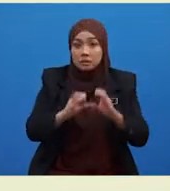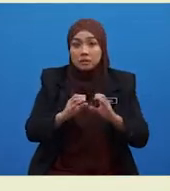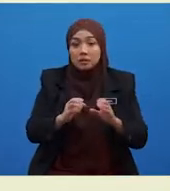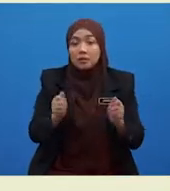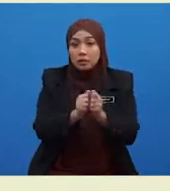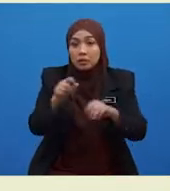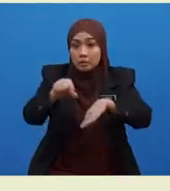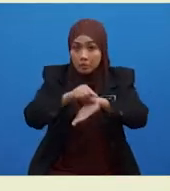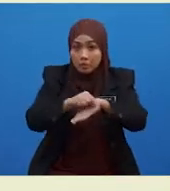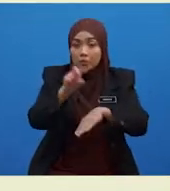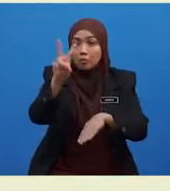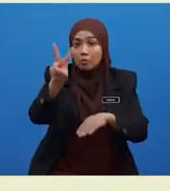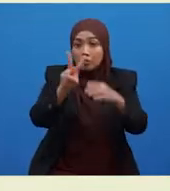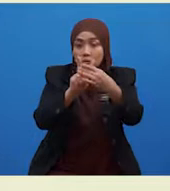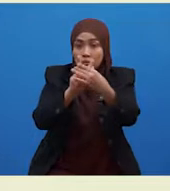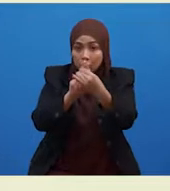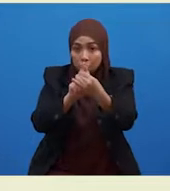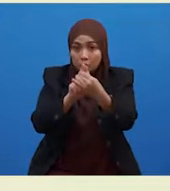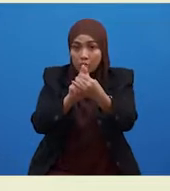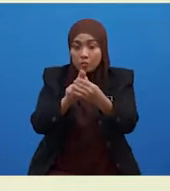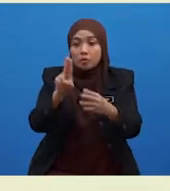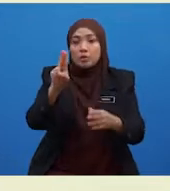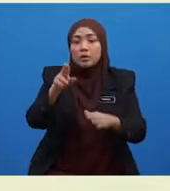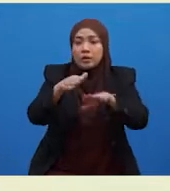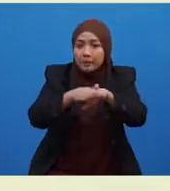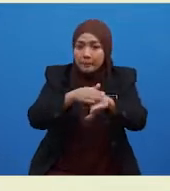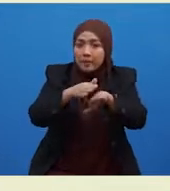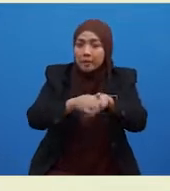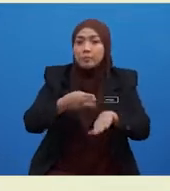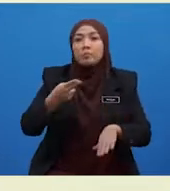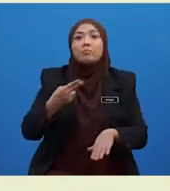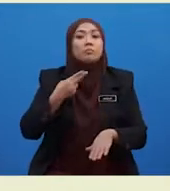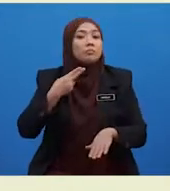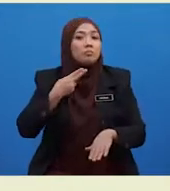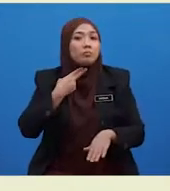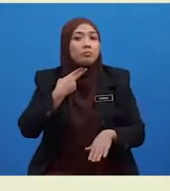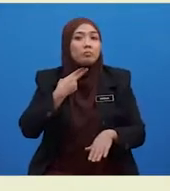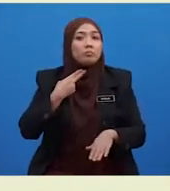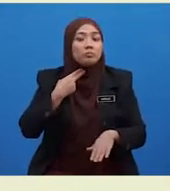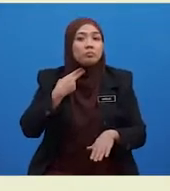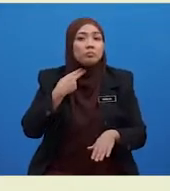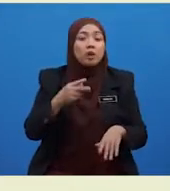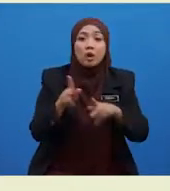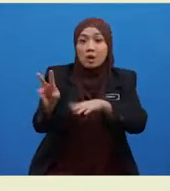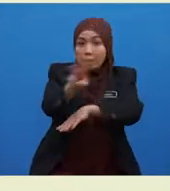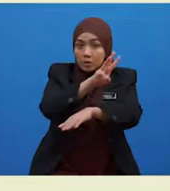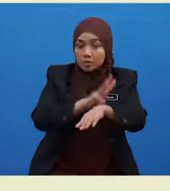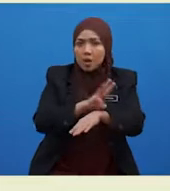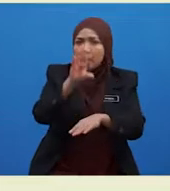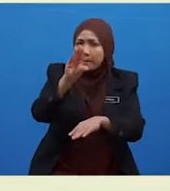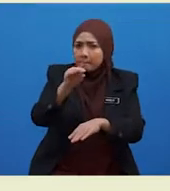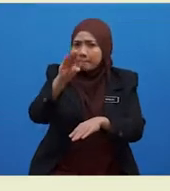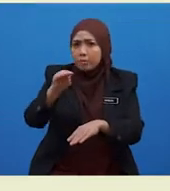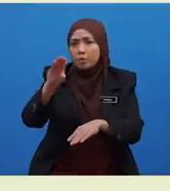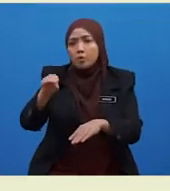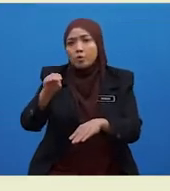menggunakan 2 jari perlahan-lahan tekan di bahagian leher sehingga ke kawasan lembut ditemui